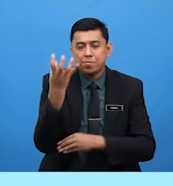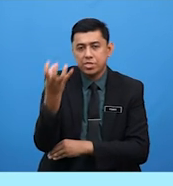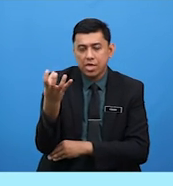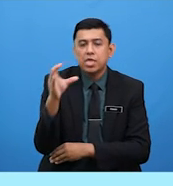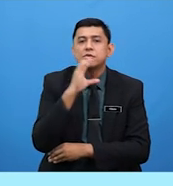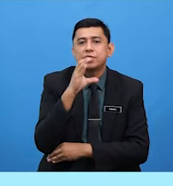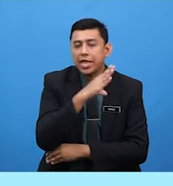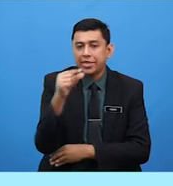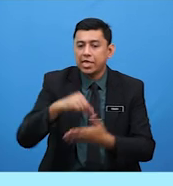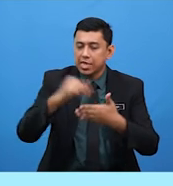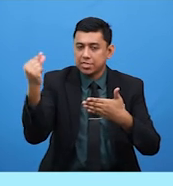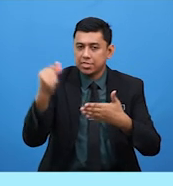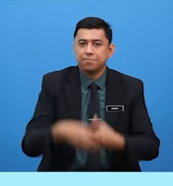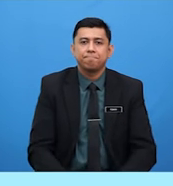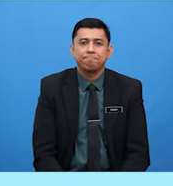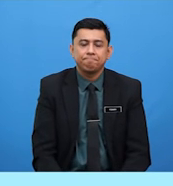gas?